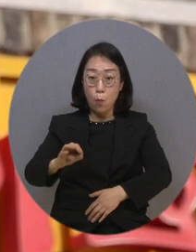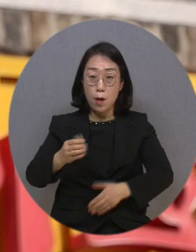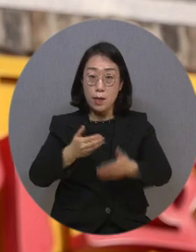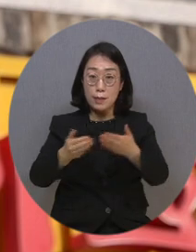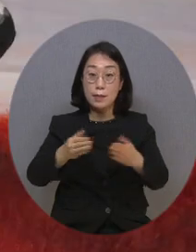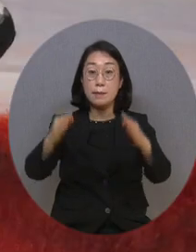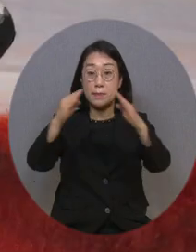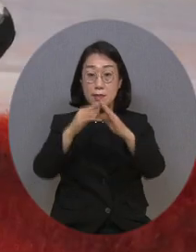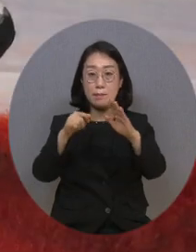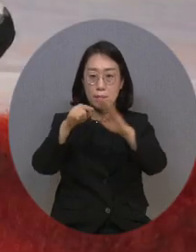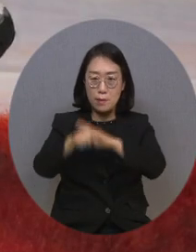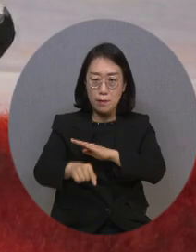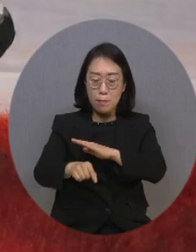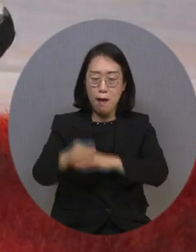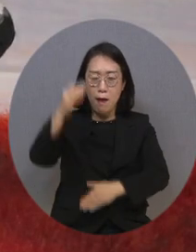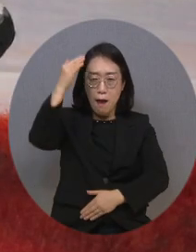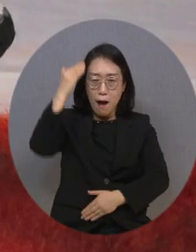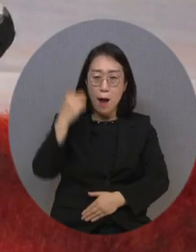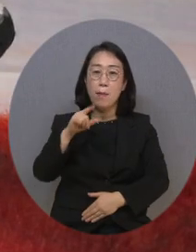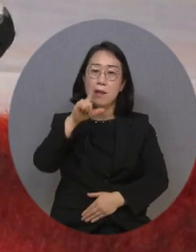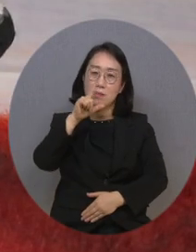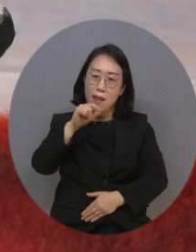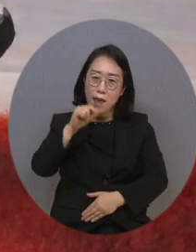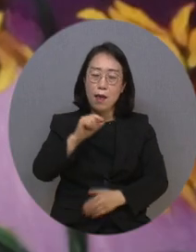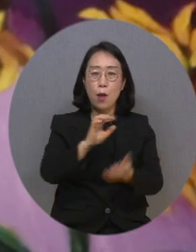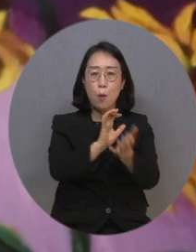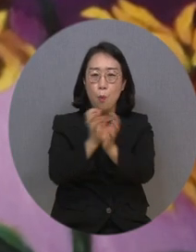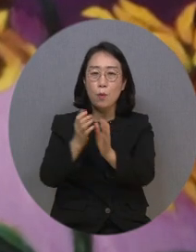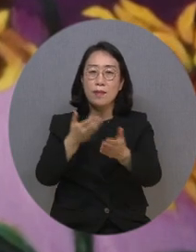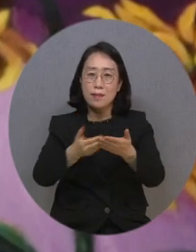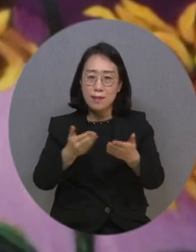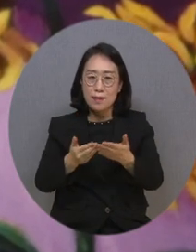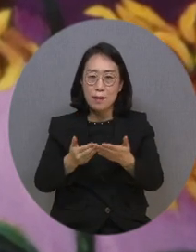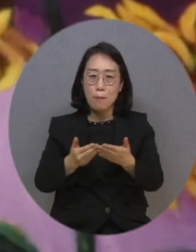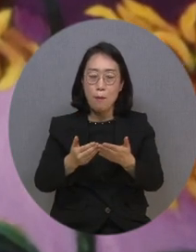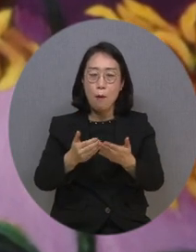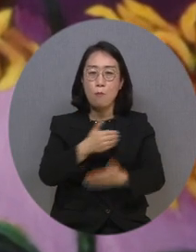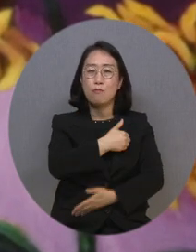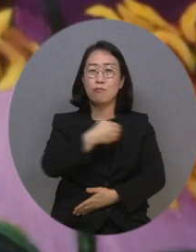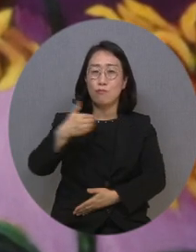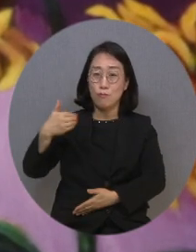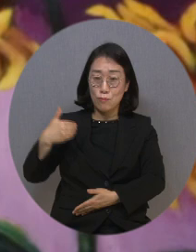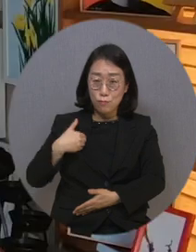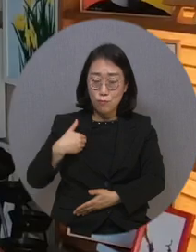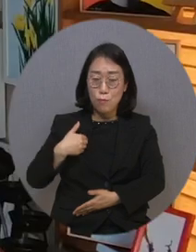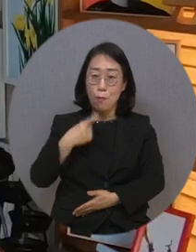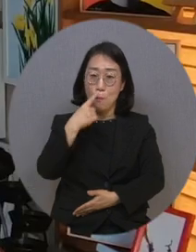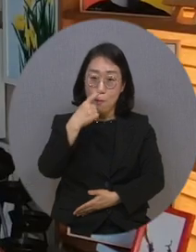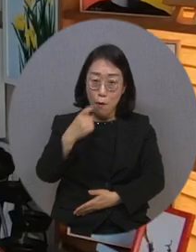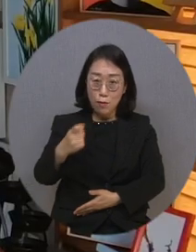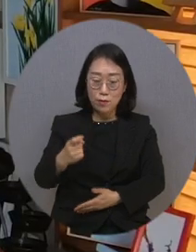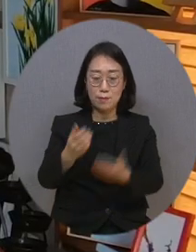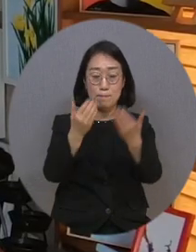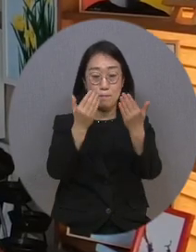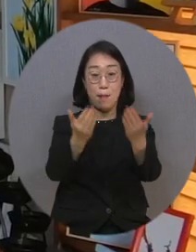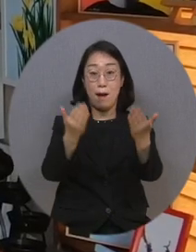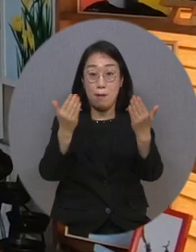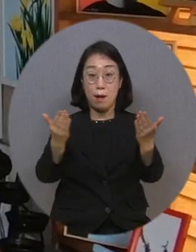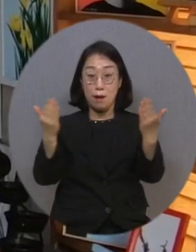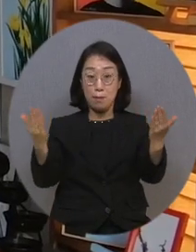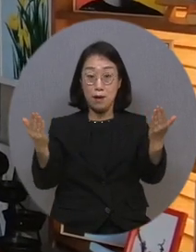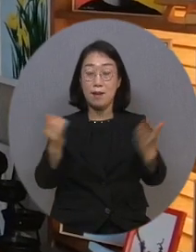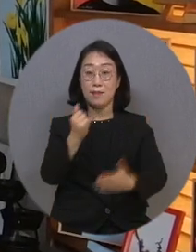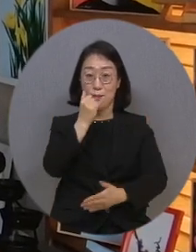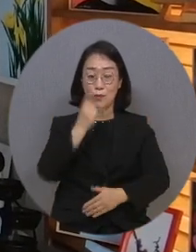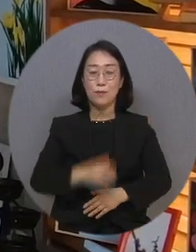들어서면 흑두루미와 다양한 꽃 그림으로 풍요롭고 멋스러운 작품들이 갤러리를 가득 채우고